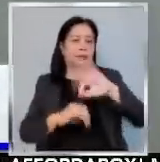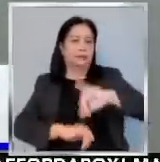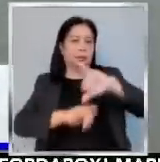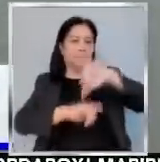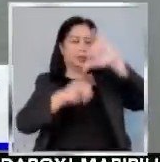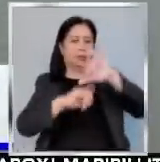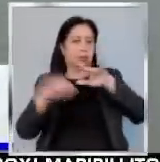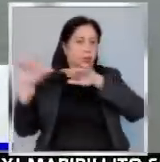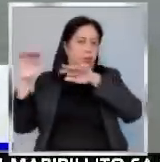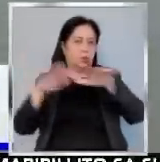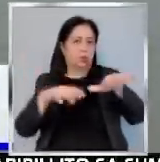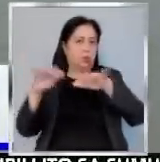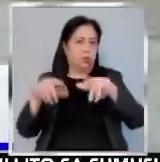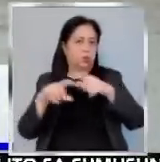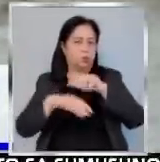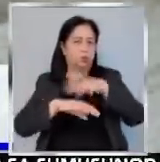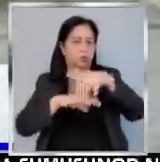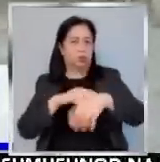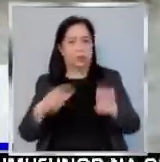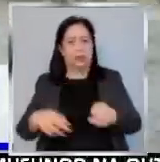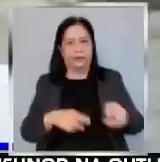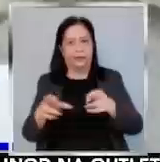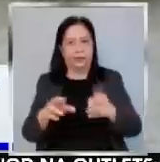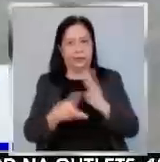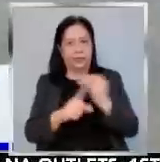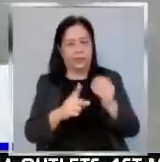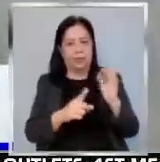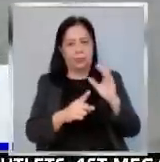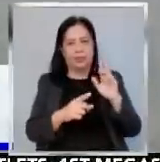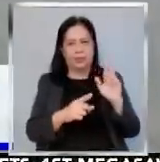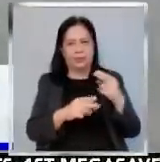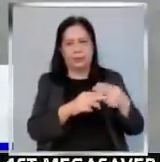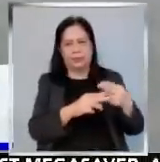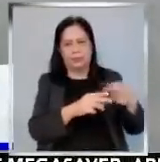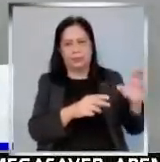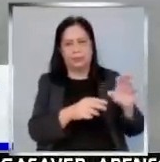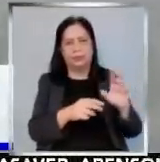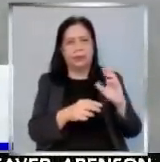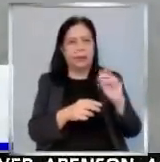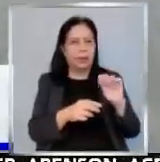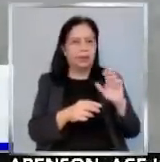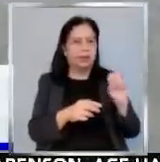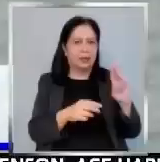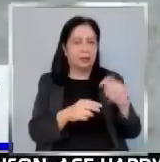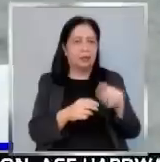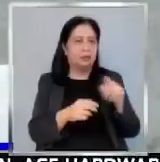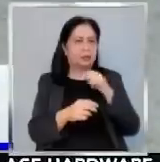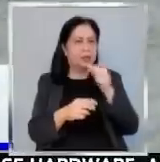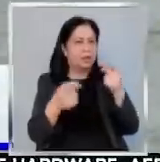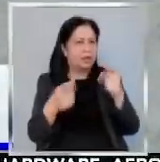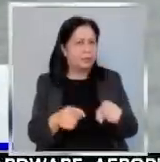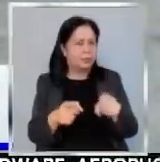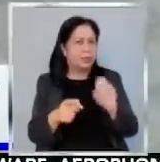rumagasang tubig mula sa umapaw na ilog sa barangay Kadmang Reserva. Sabi ng mga residente, di raw sana ito nangyari